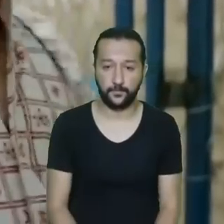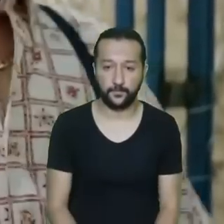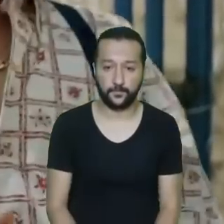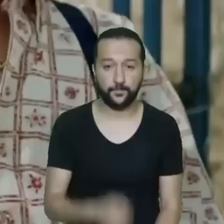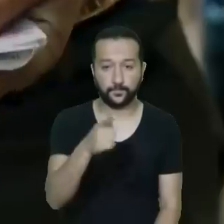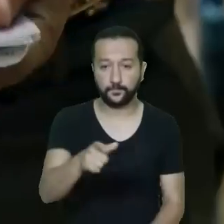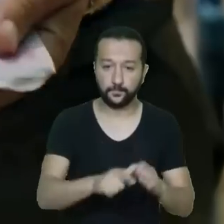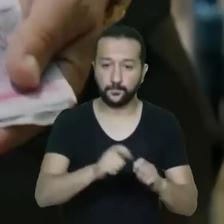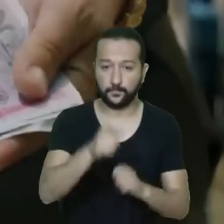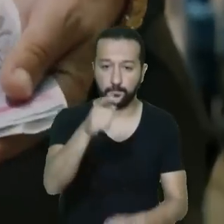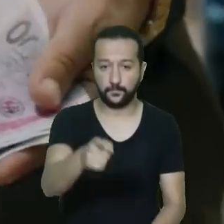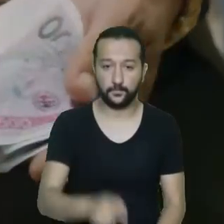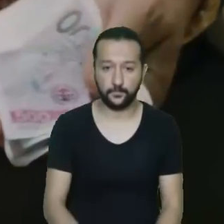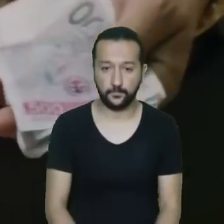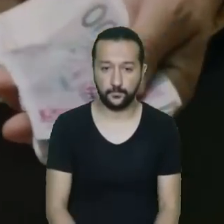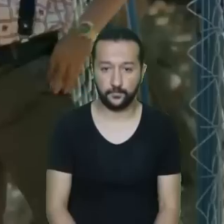Al bakın.